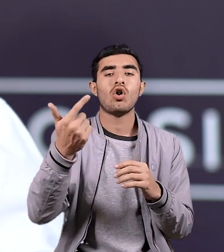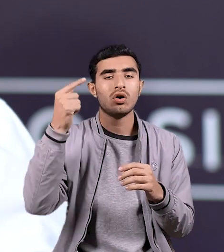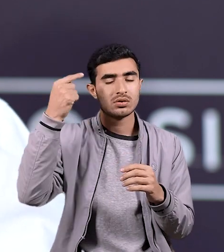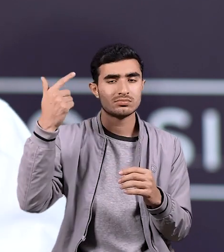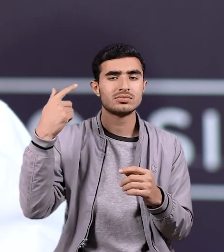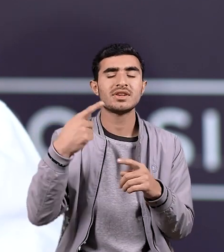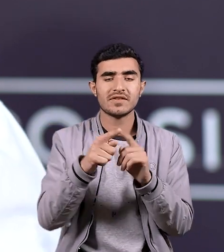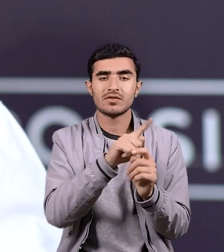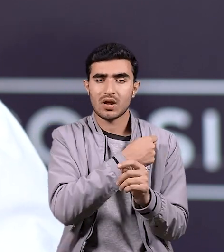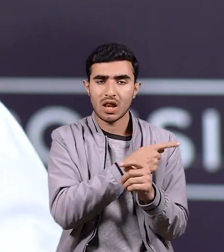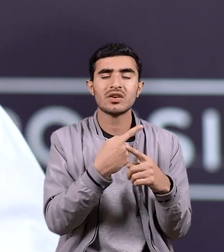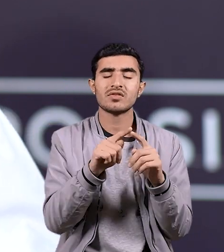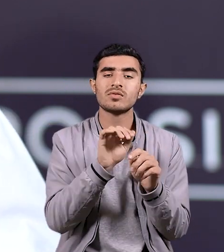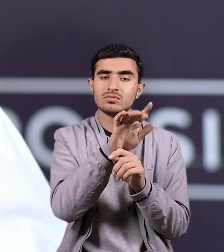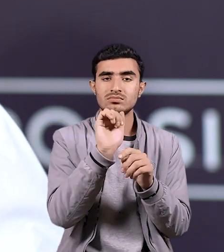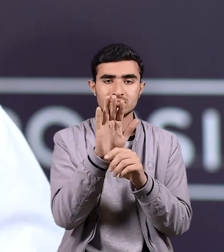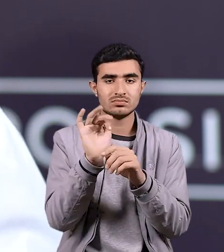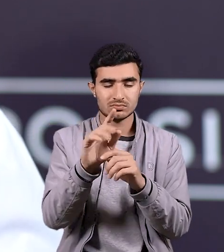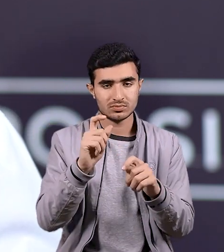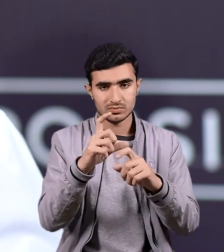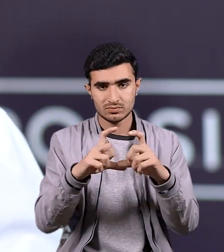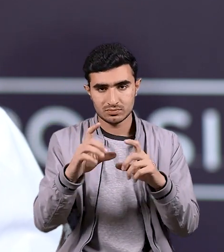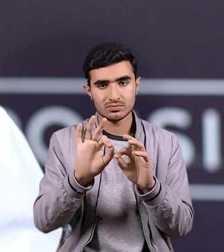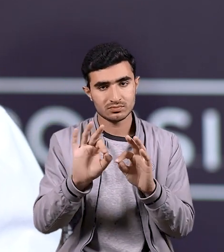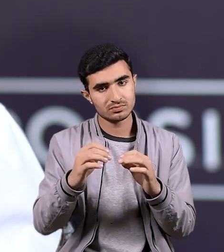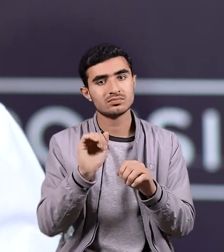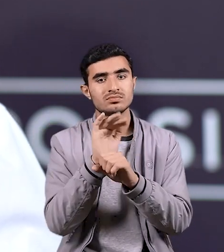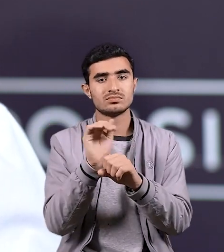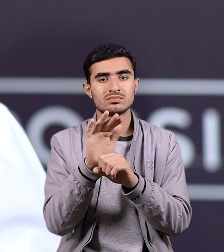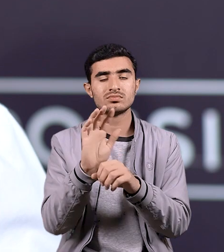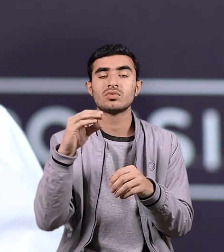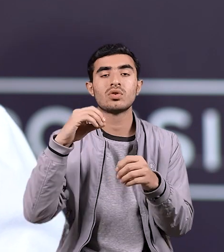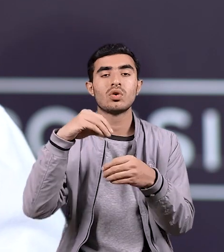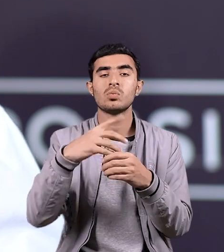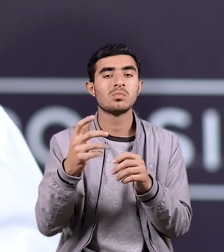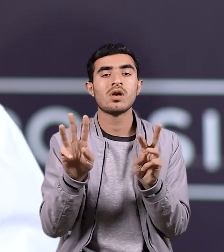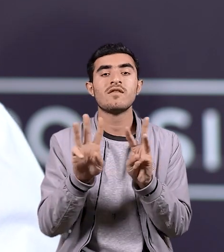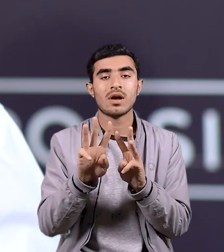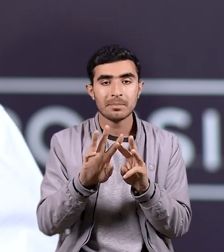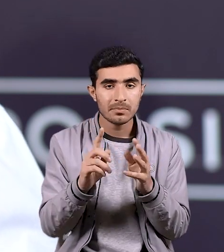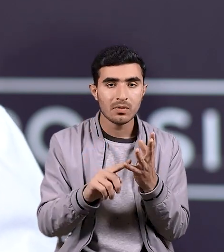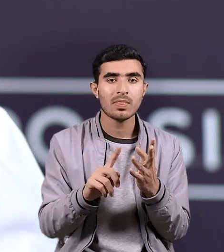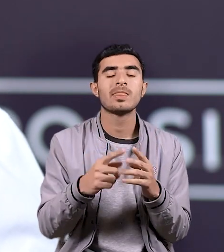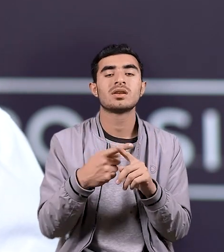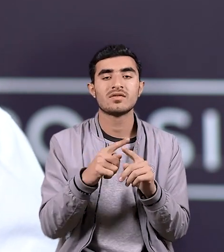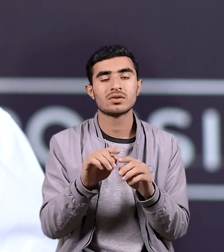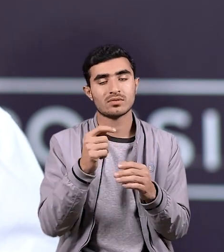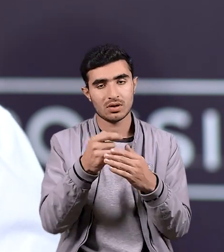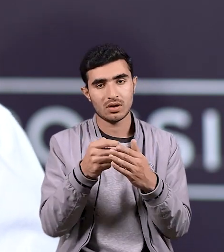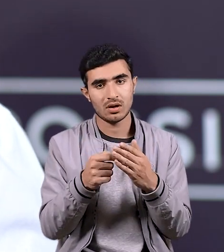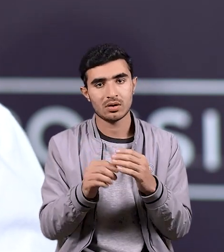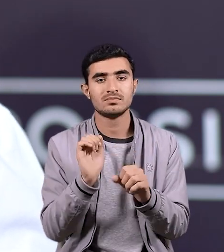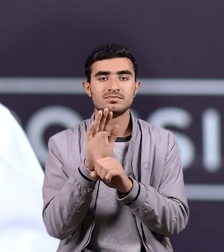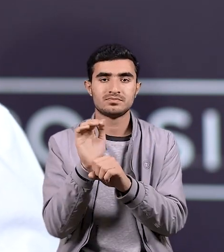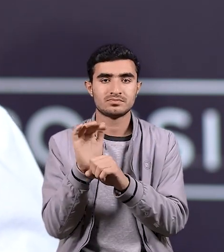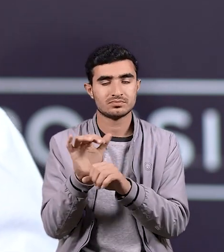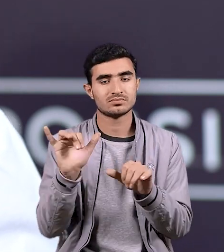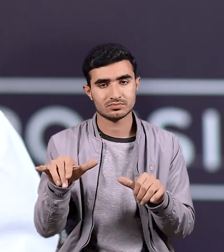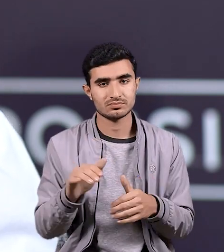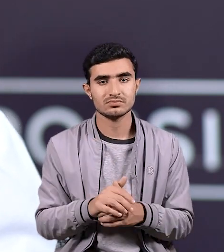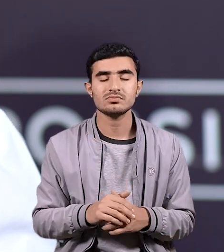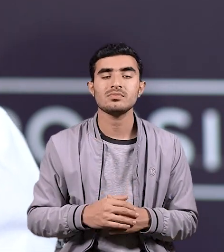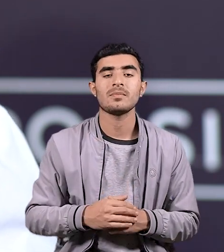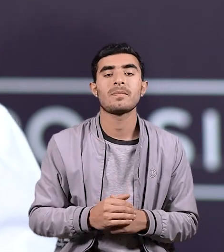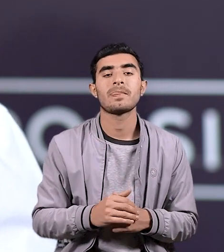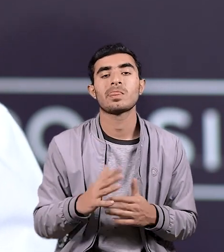थर्ड पार्टी को, थर्ड पर्सन को, इंटरमीडियरी को, होलसेलर को ना बेचें, बल्कि कोशिश करें कि आप डायरेक्टली बेचने की कोशिश करें और कंज्यूमर से डायरेक्ट